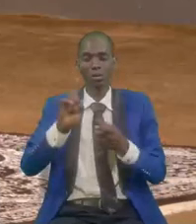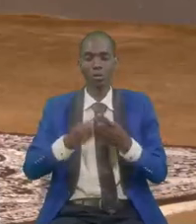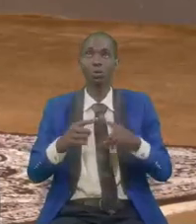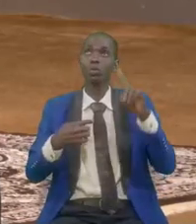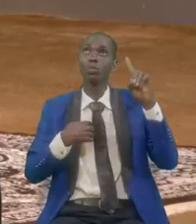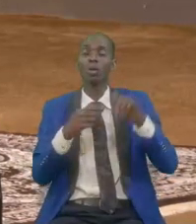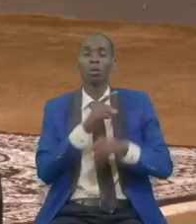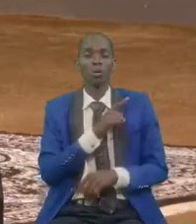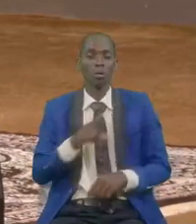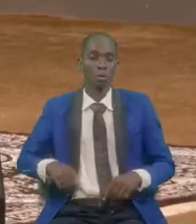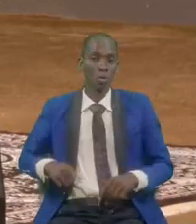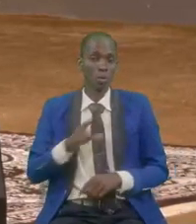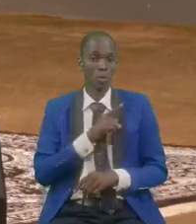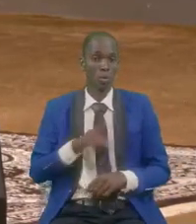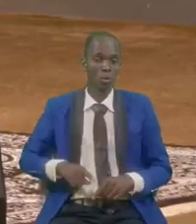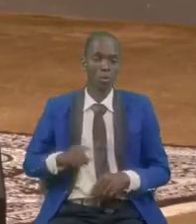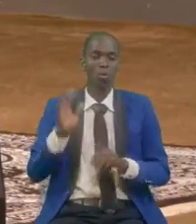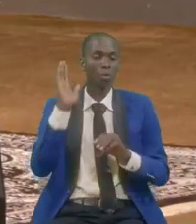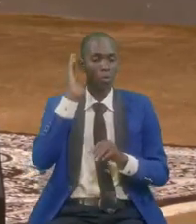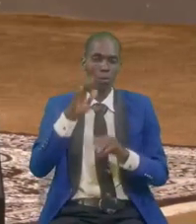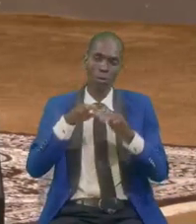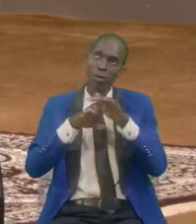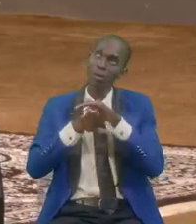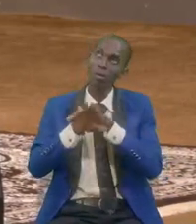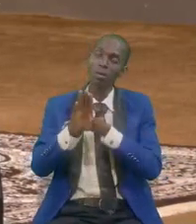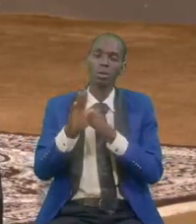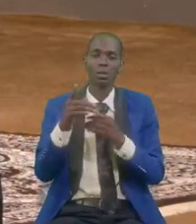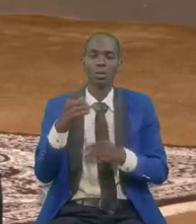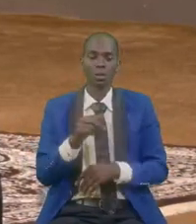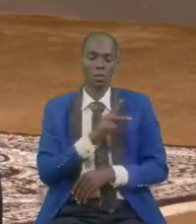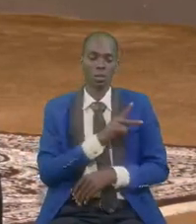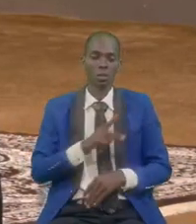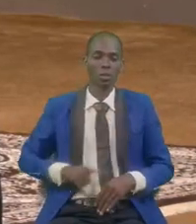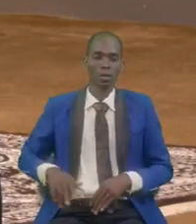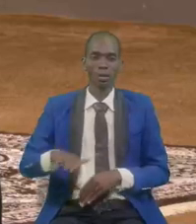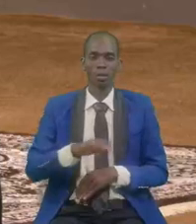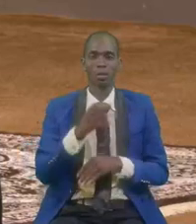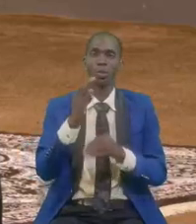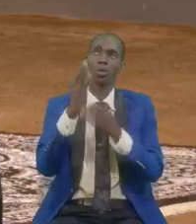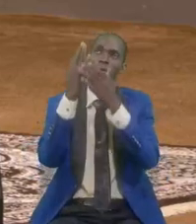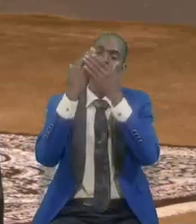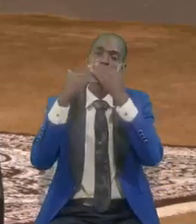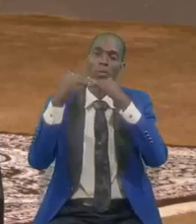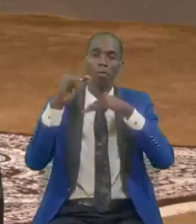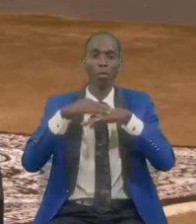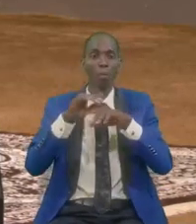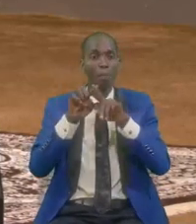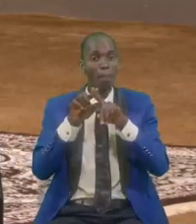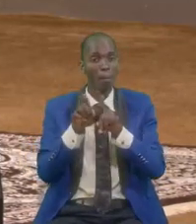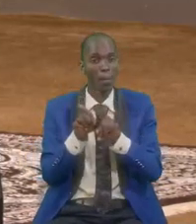Seigneur » n'entreront pas tous dans le royaume des cieux.